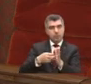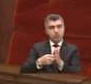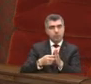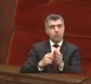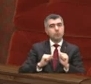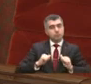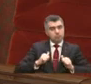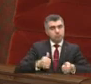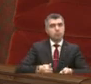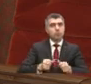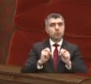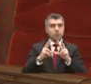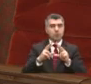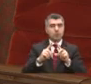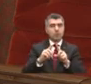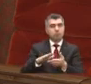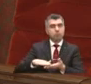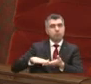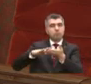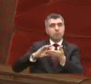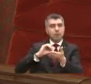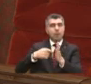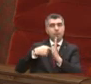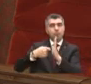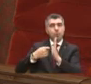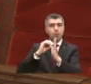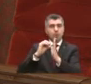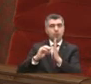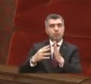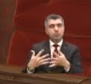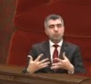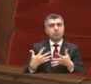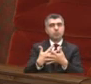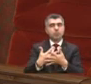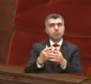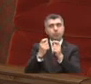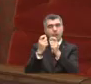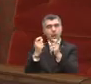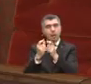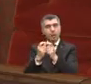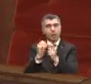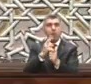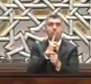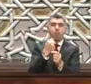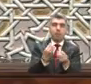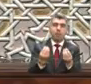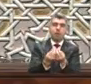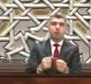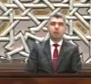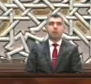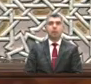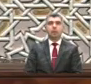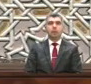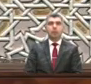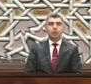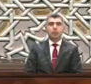الإمكانيات المتاحة لتمويل هذا المشروع المهيكل بما فيه الشراكة بين القطاع العام والقطاع الخاص، وشكرا. شكرا سيد الوزير المحترم.